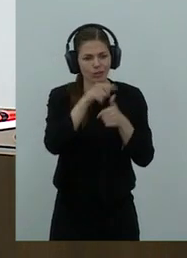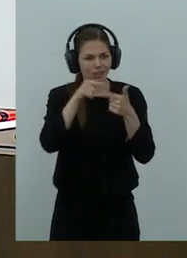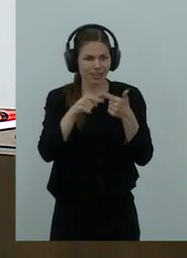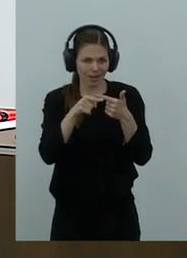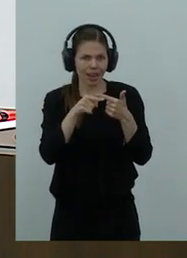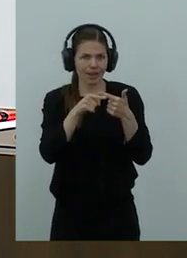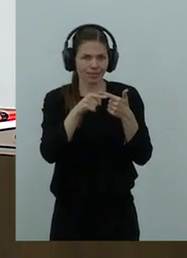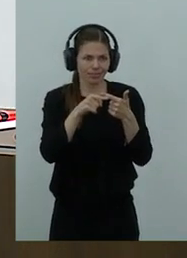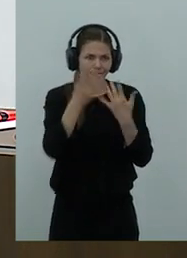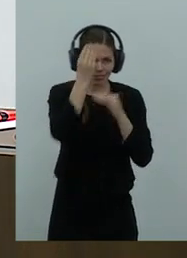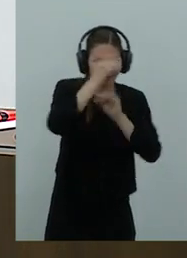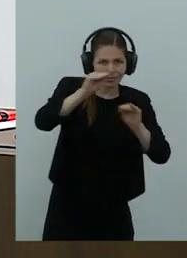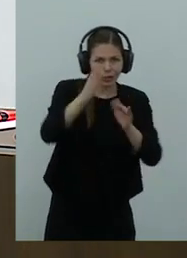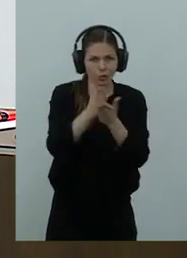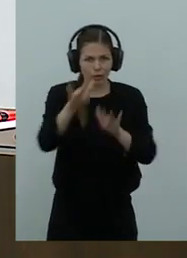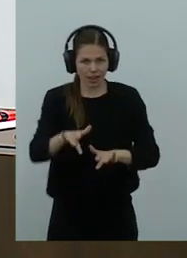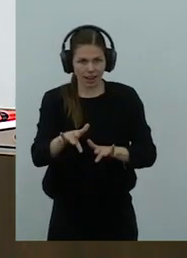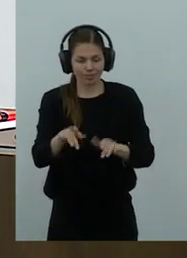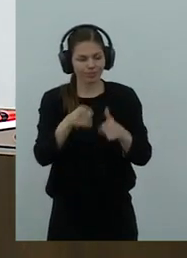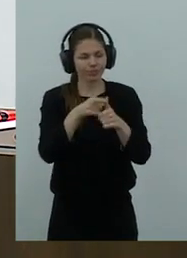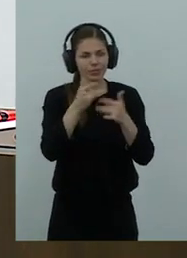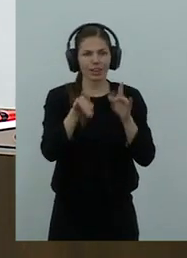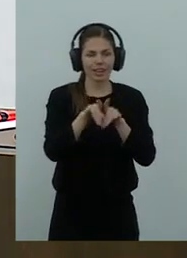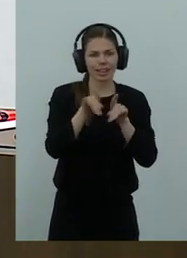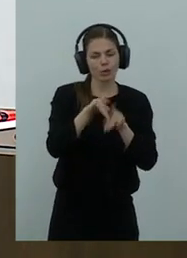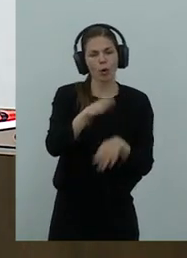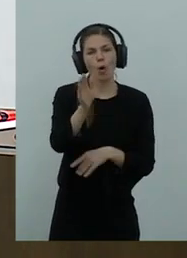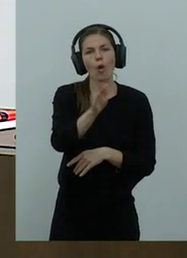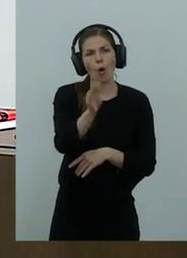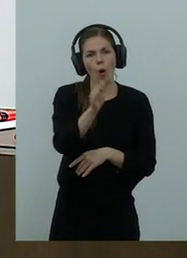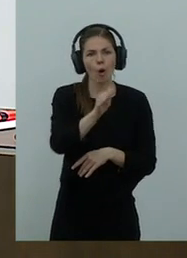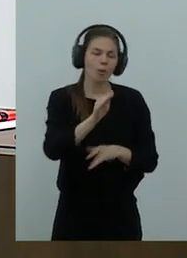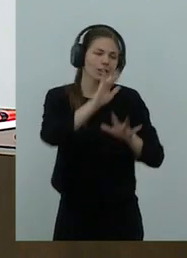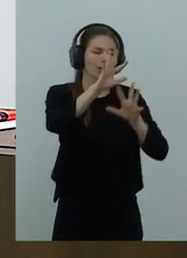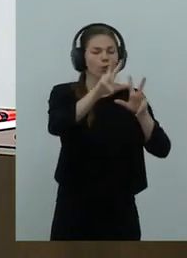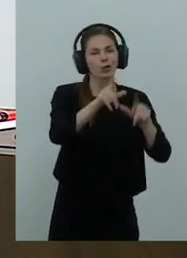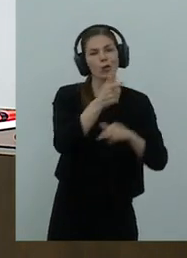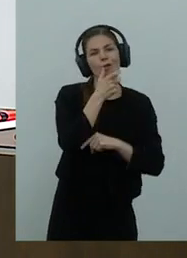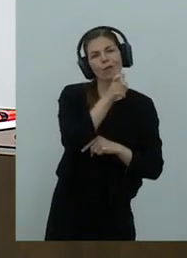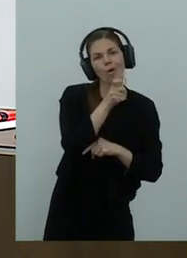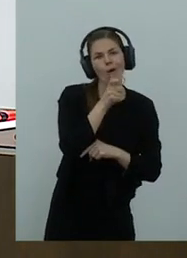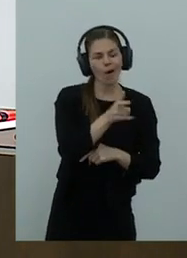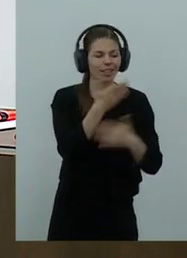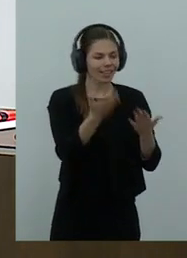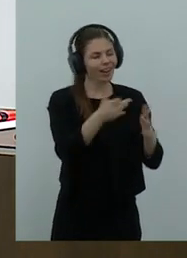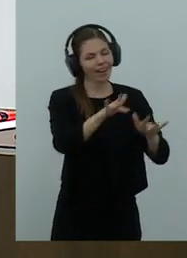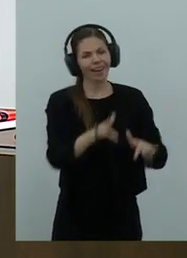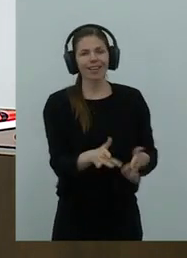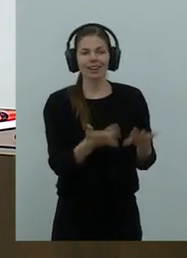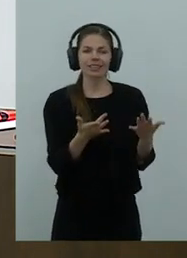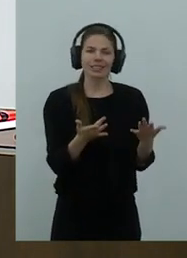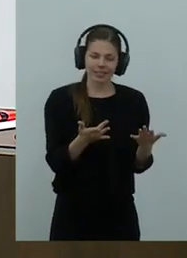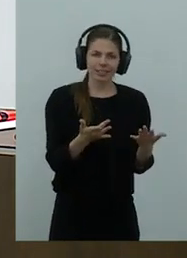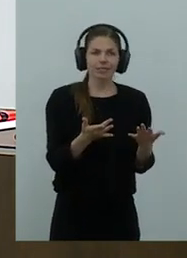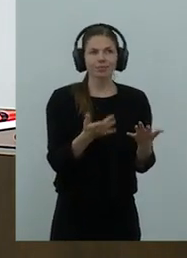gehört, diesen Lobeshymnen und den schönen Worten können wir uns,